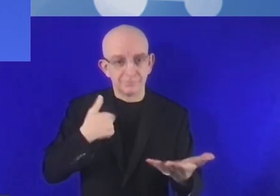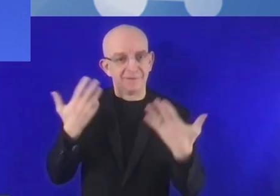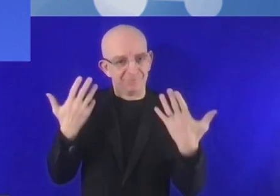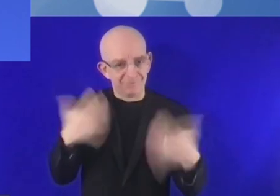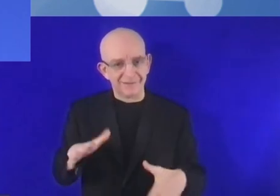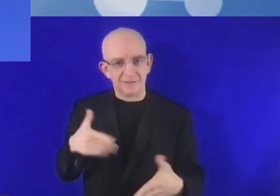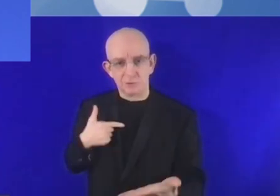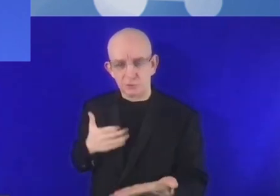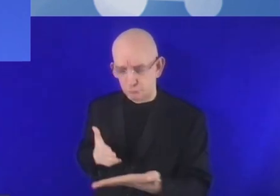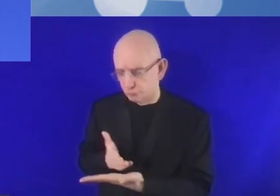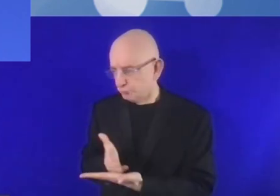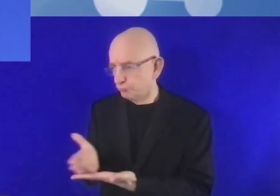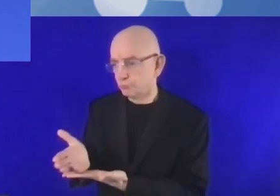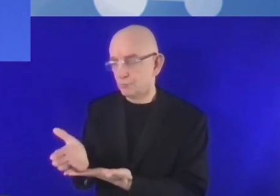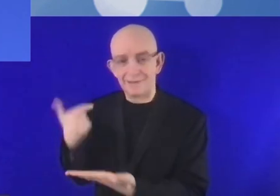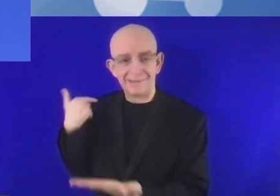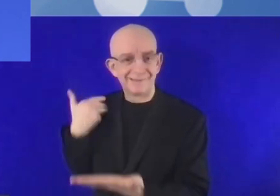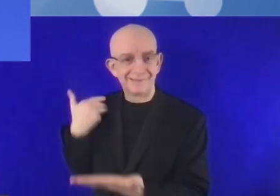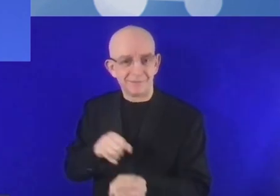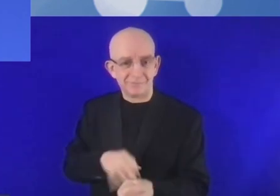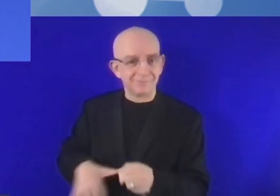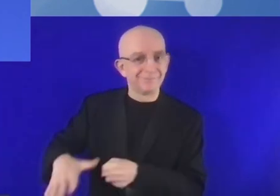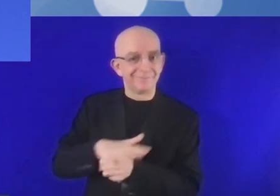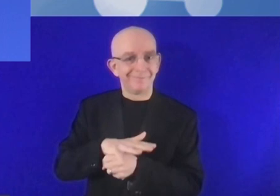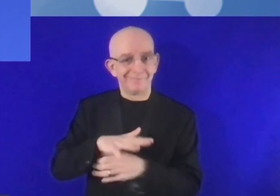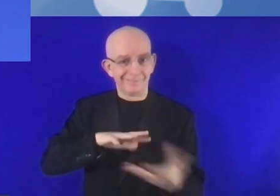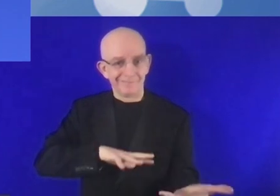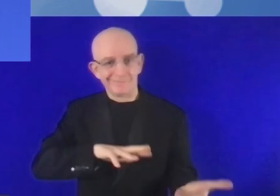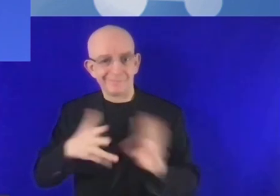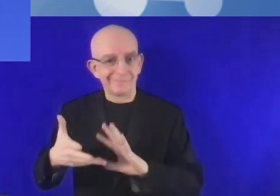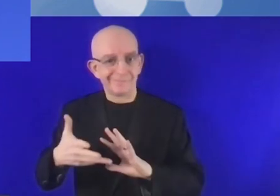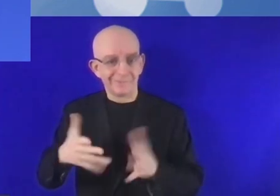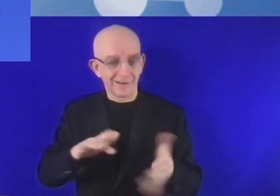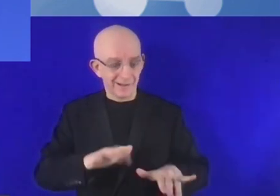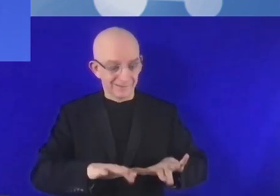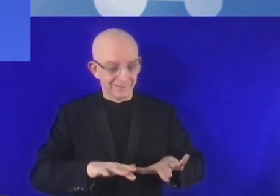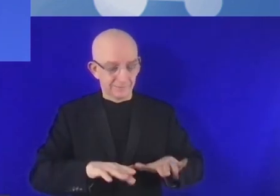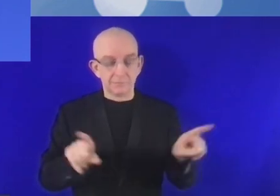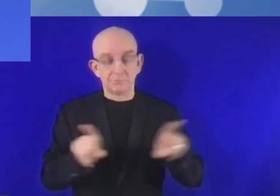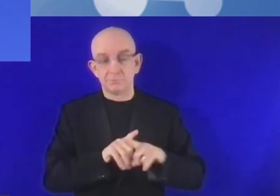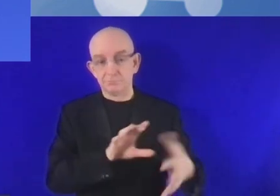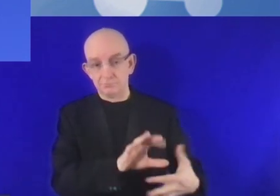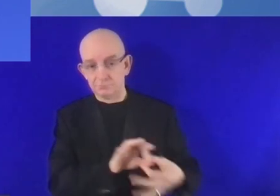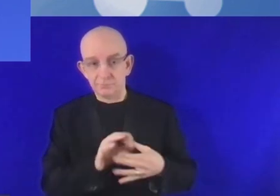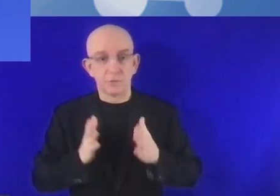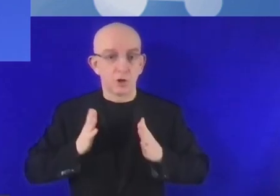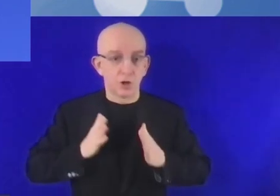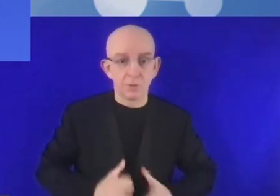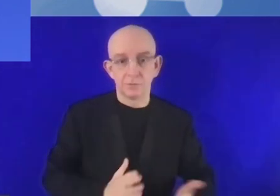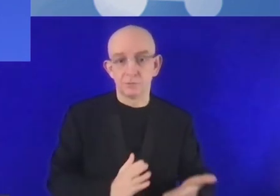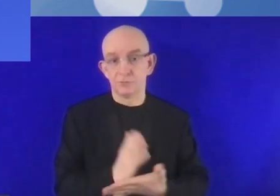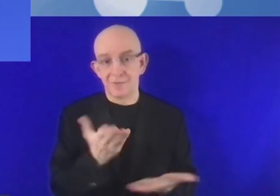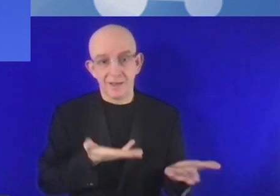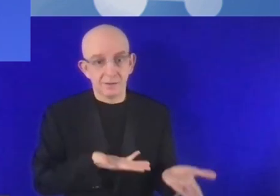do internetu stał się prawem człowieka, stał się kwestią społeczną. Brak dostępu do internetu przekłada się między innymi